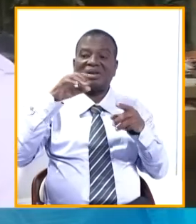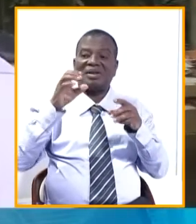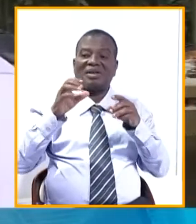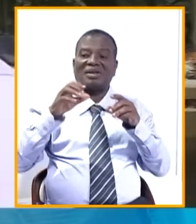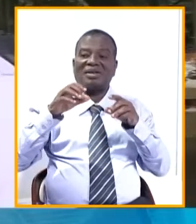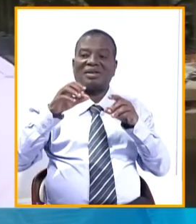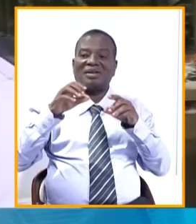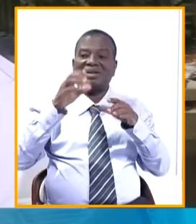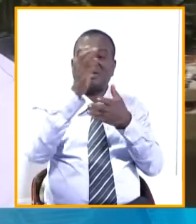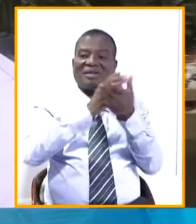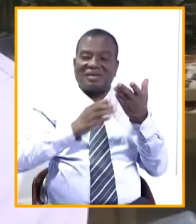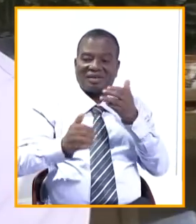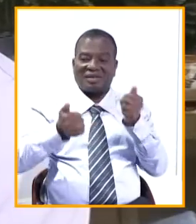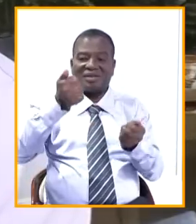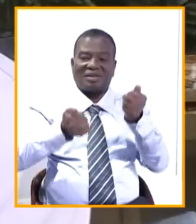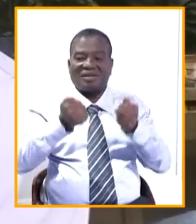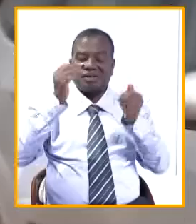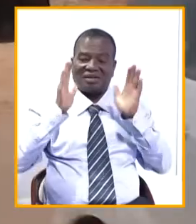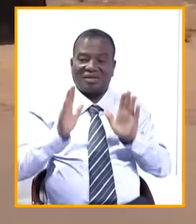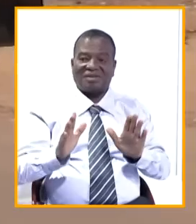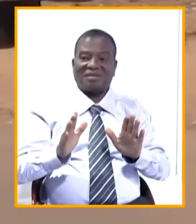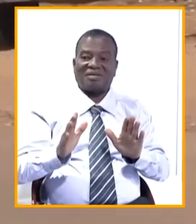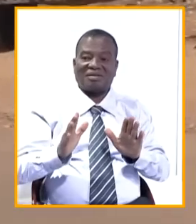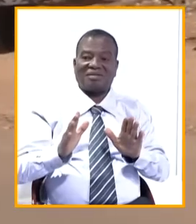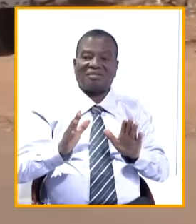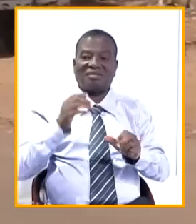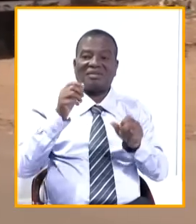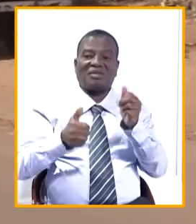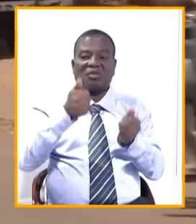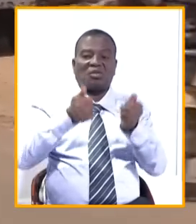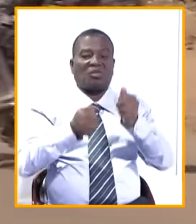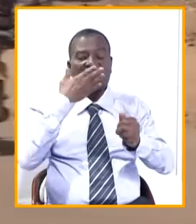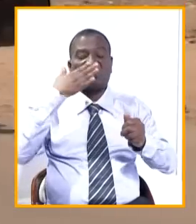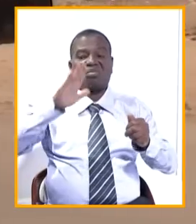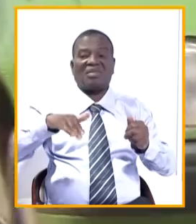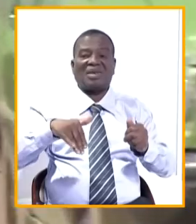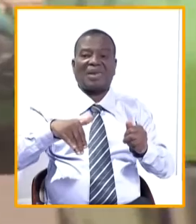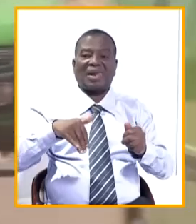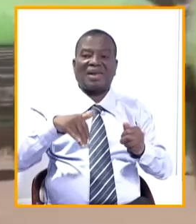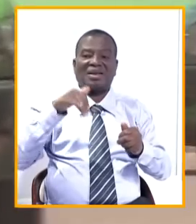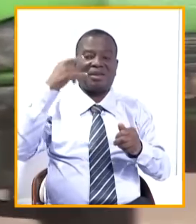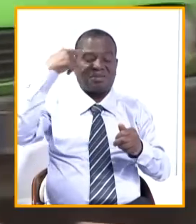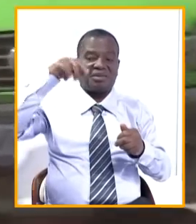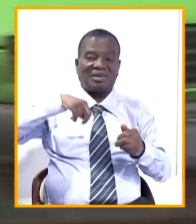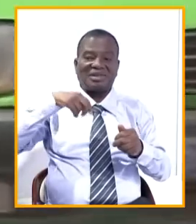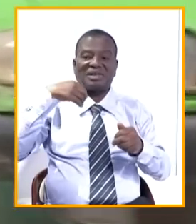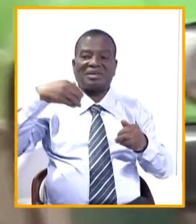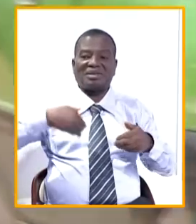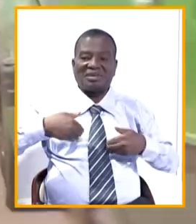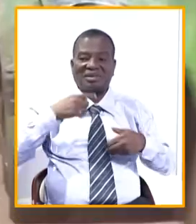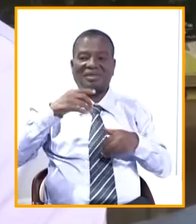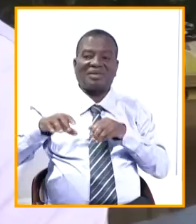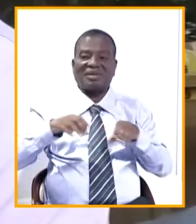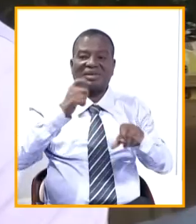chauffeurs, ils enfreignent au cours de la route. Pour eux, bon, il suffit juste d'avoir du temps pour faire